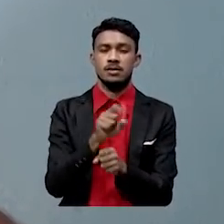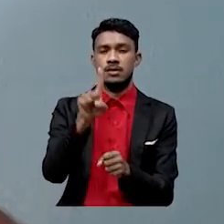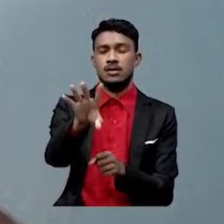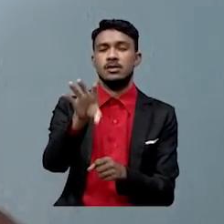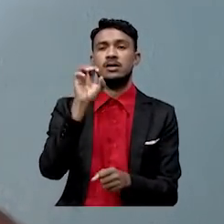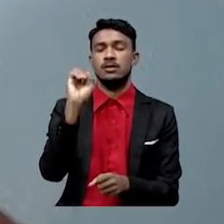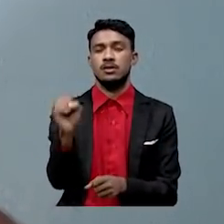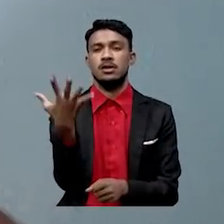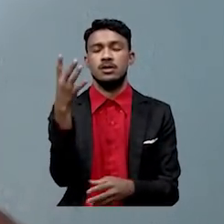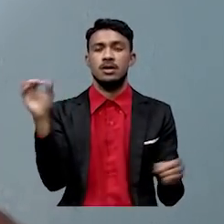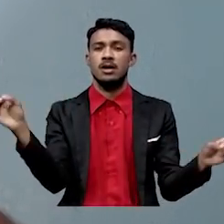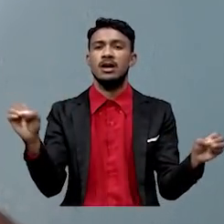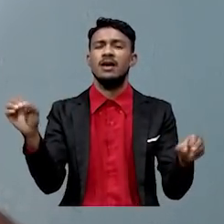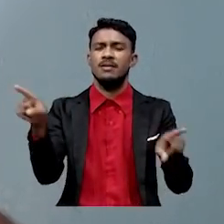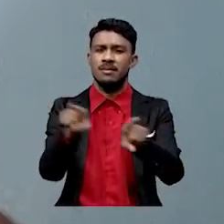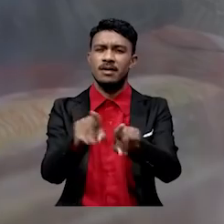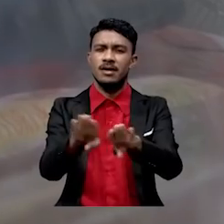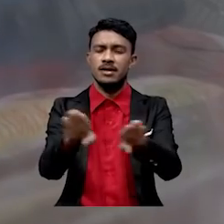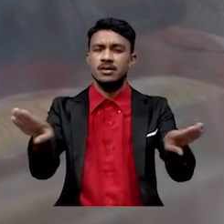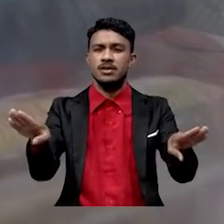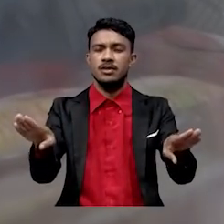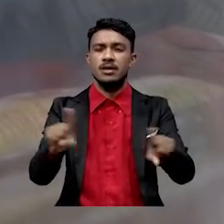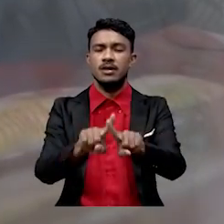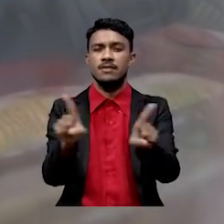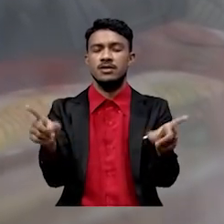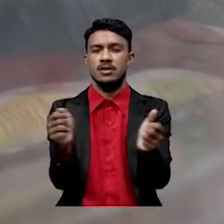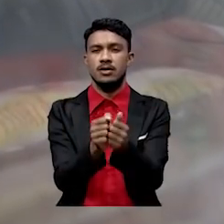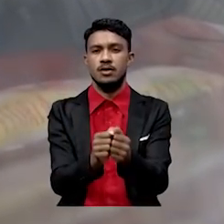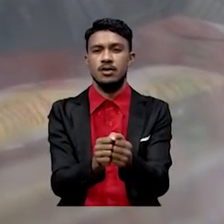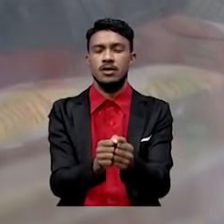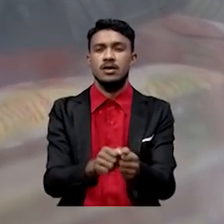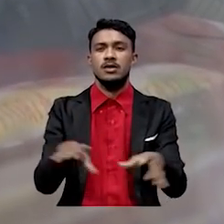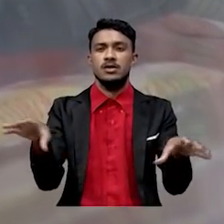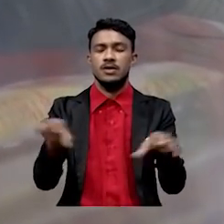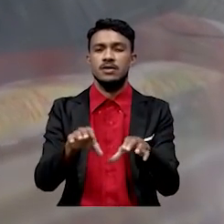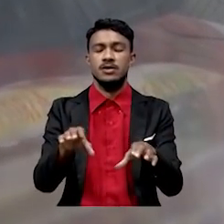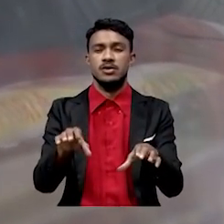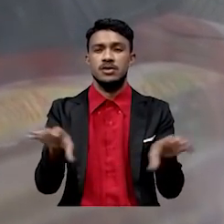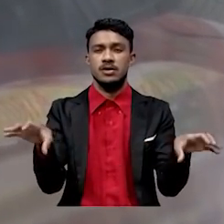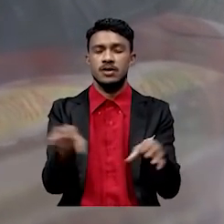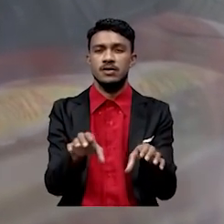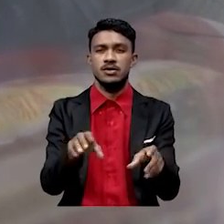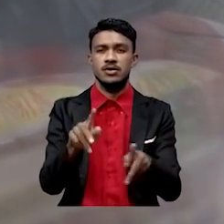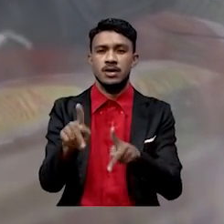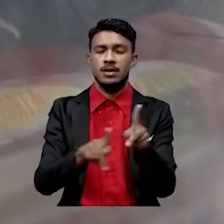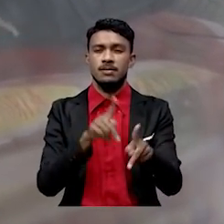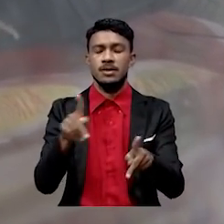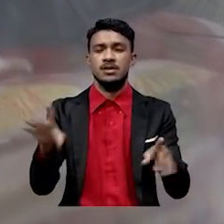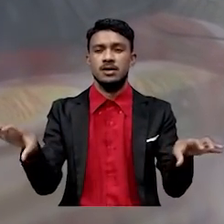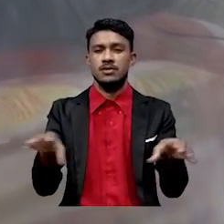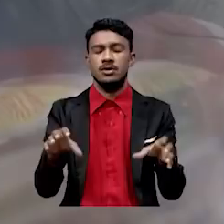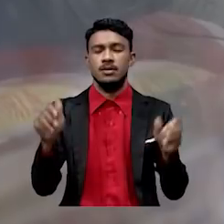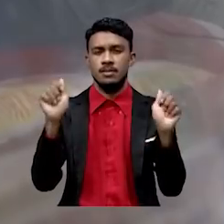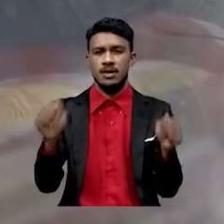la balansu ona ho poder kapasidade trabalhador ni atu responde